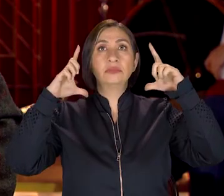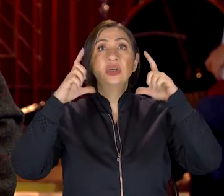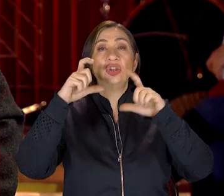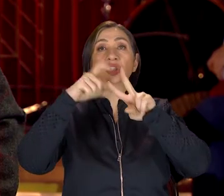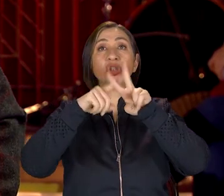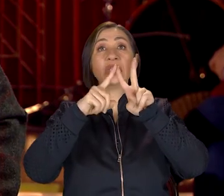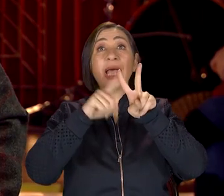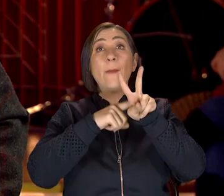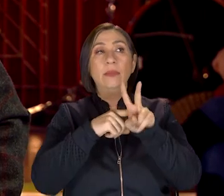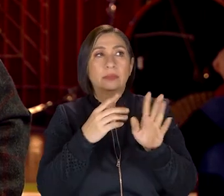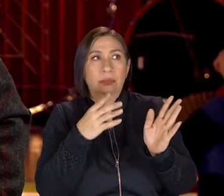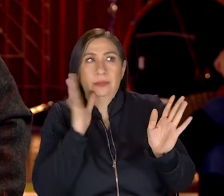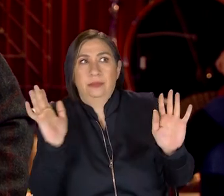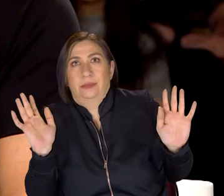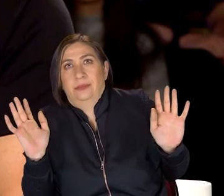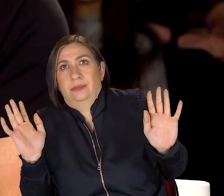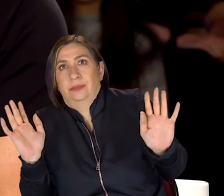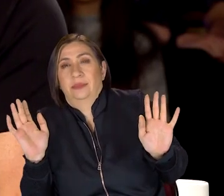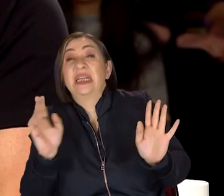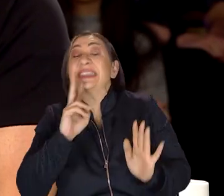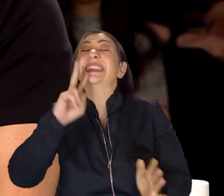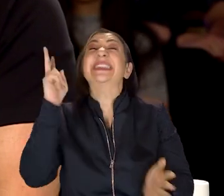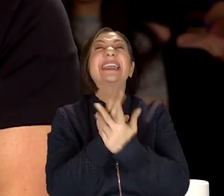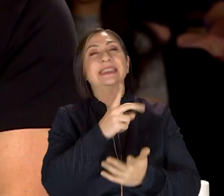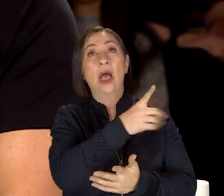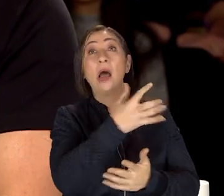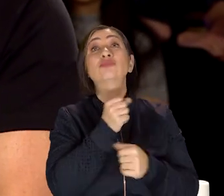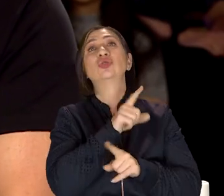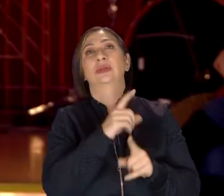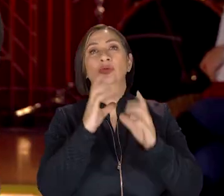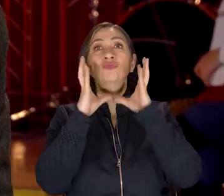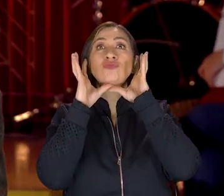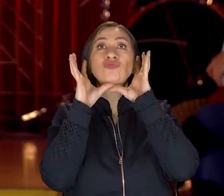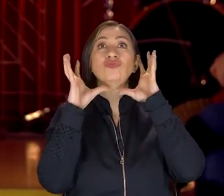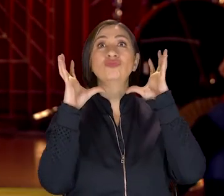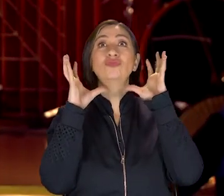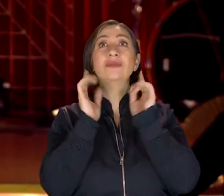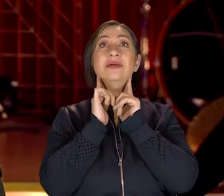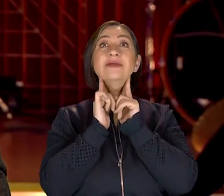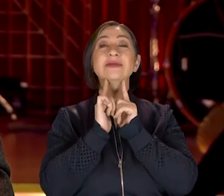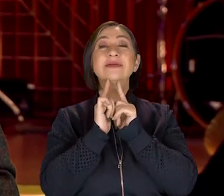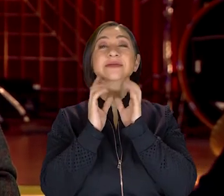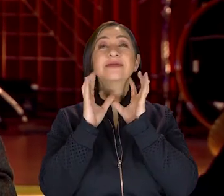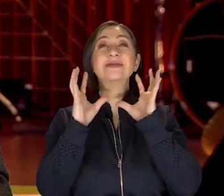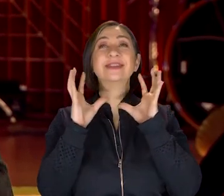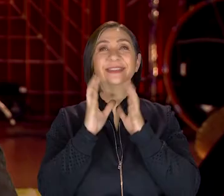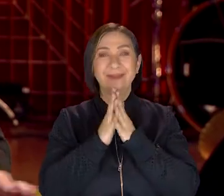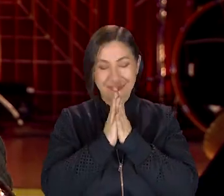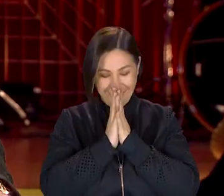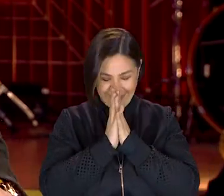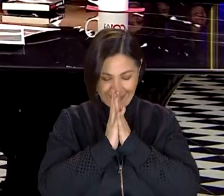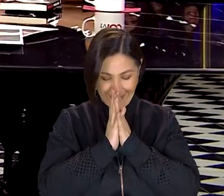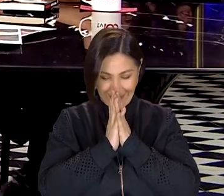Yaman? Yok, abi bilmiyorum can alıyor mu almıyor. Kesinlikle. Can Yaman Shrek olmuş. Yani, bak ciddi söylüyorum.